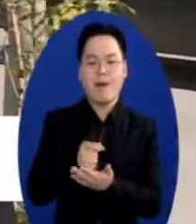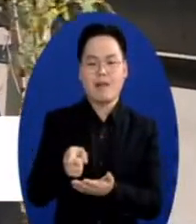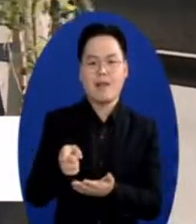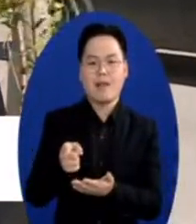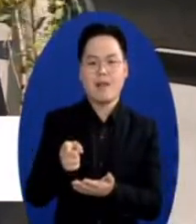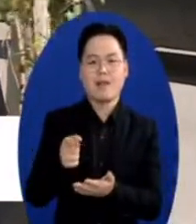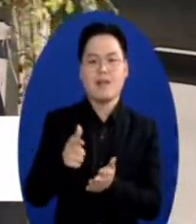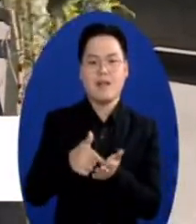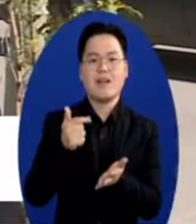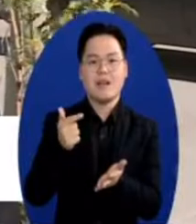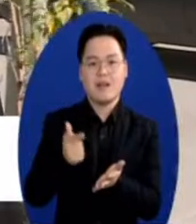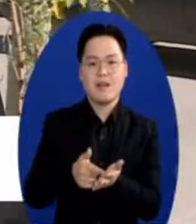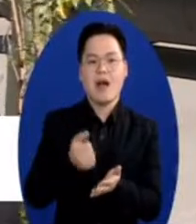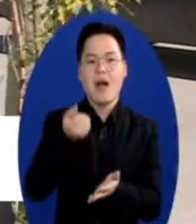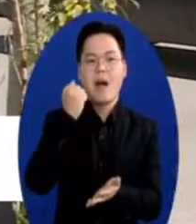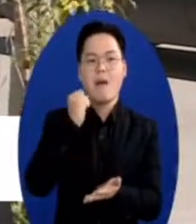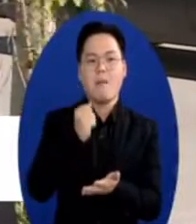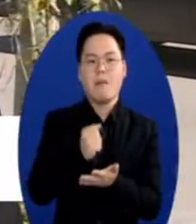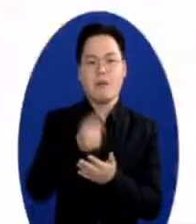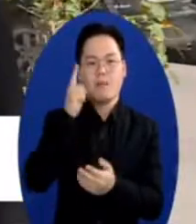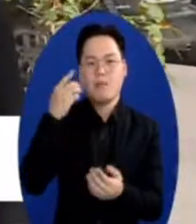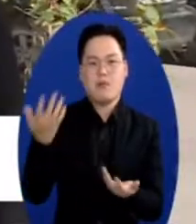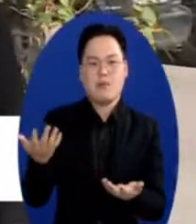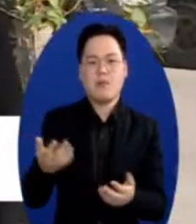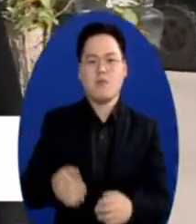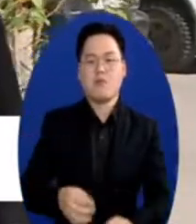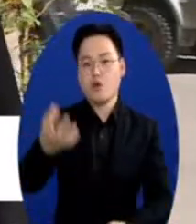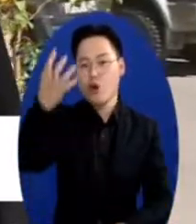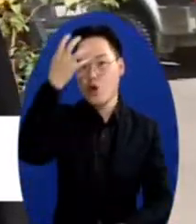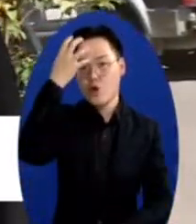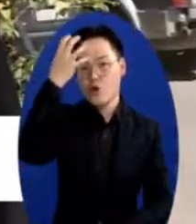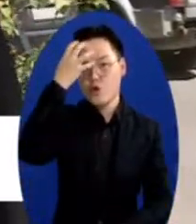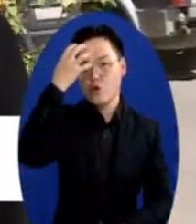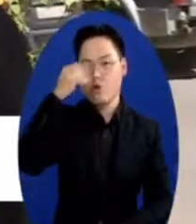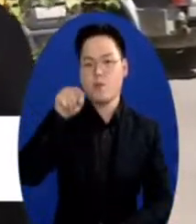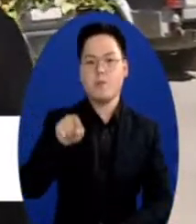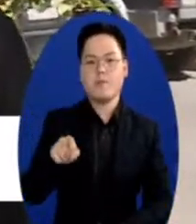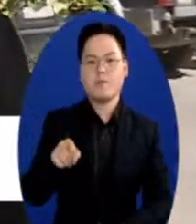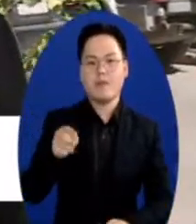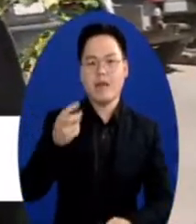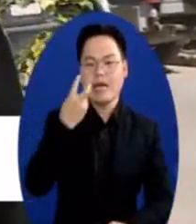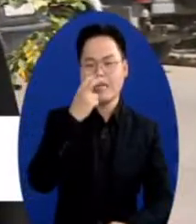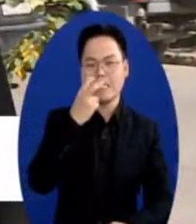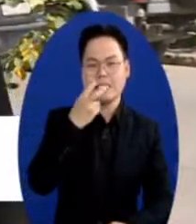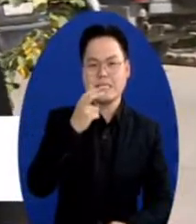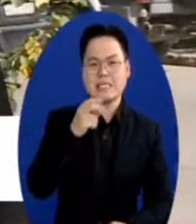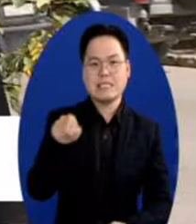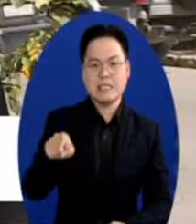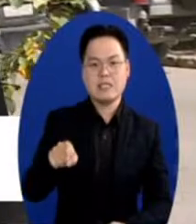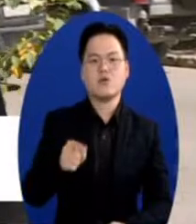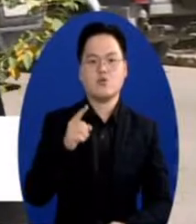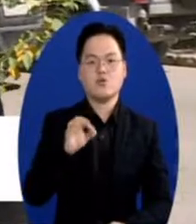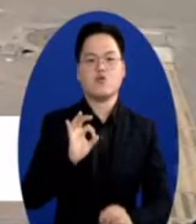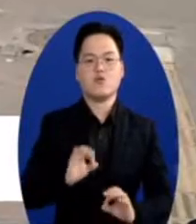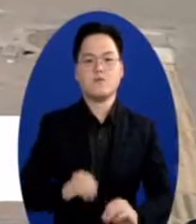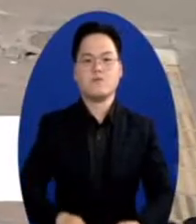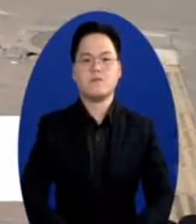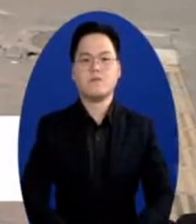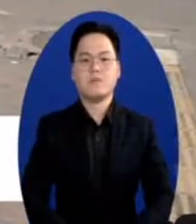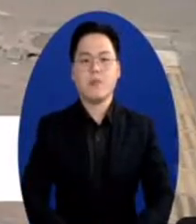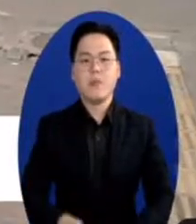гэж ярьдаг шүү. Тэг өнөө баталгаатай удаага нь мэдэхгүй шүү. Төр одоо хяналтандаа тавж байгаа зүгээр